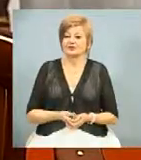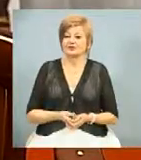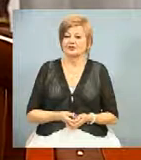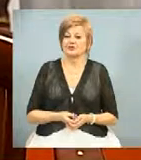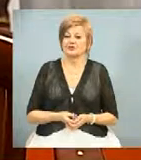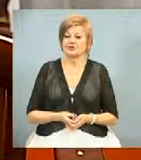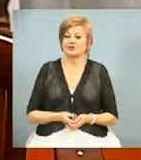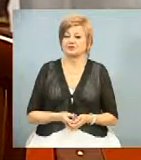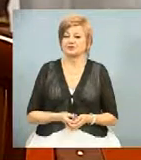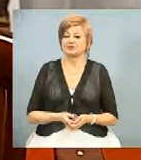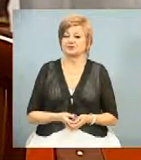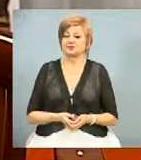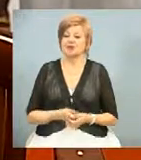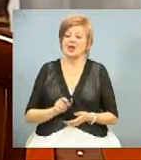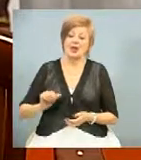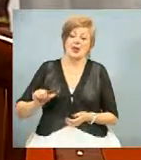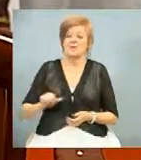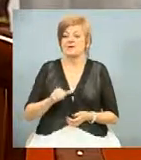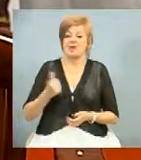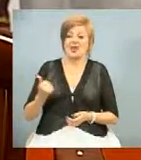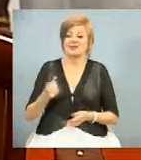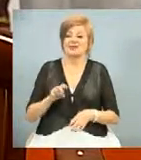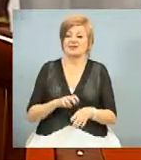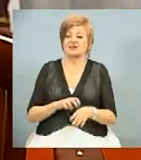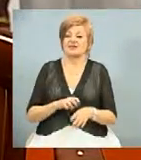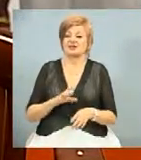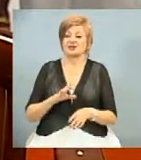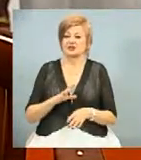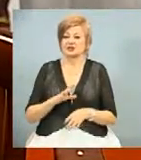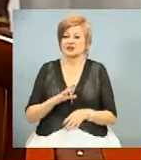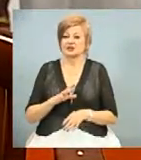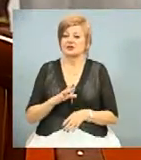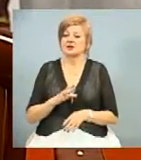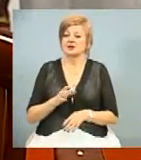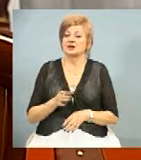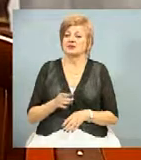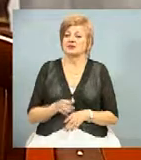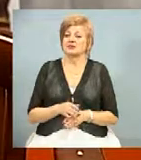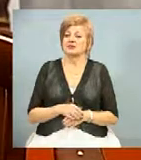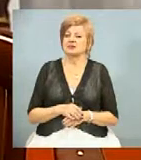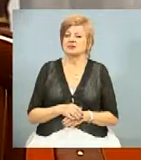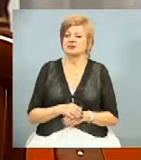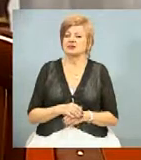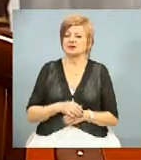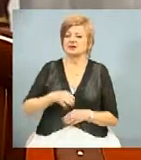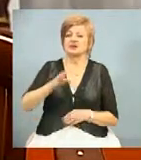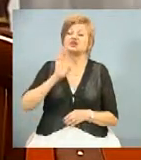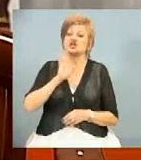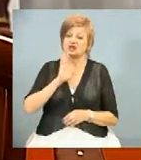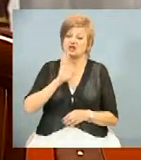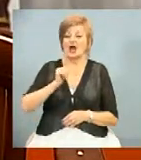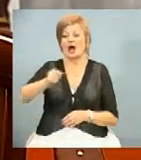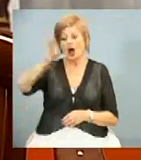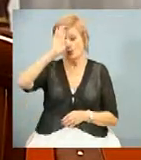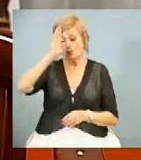Вони... Перші лікарі були жінки, а чоловіки ходили на